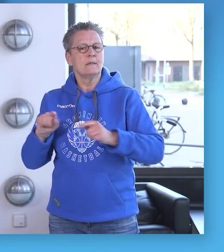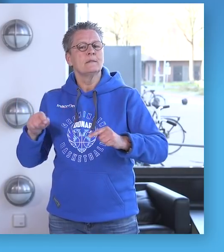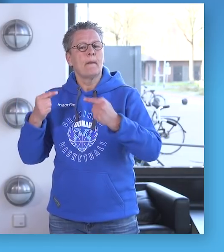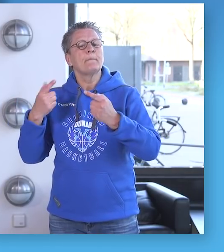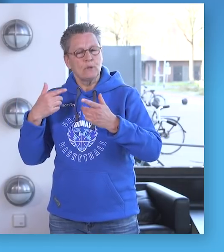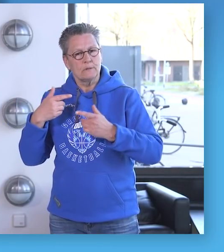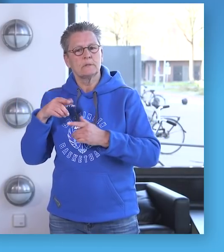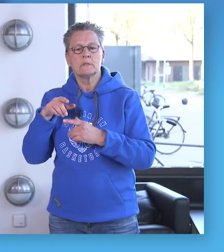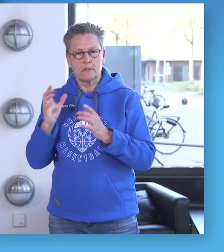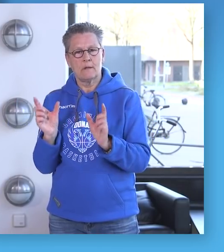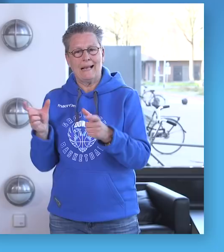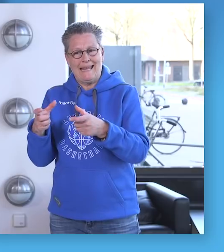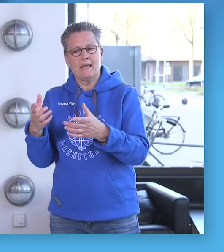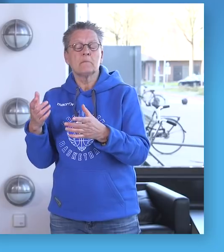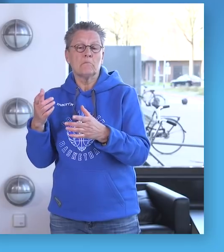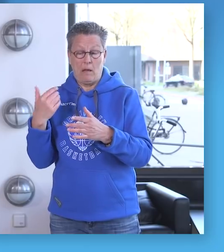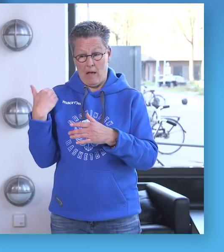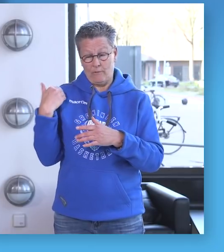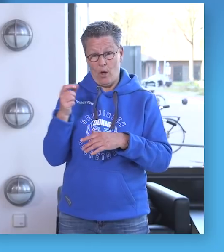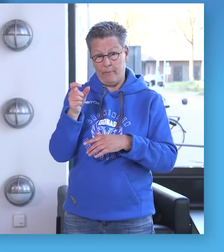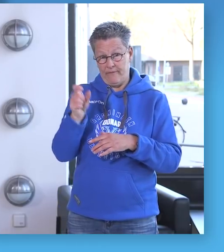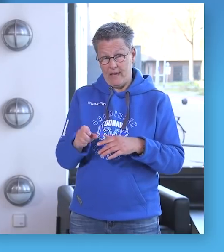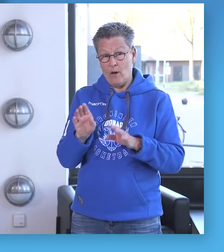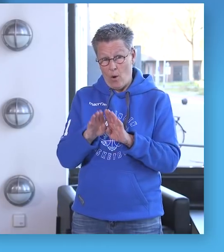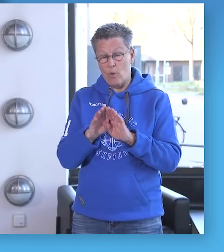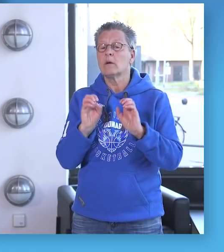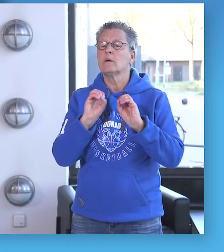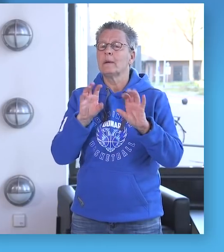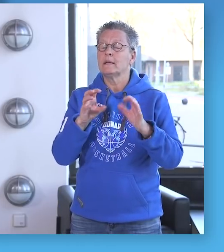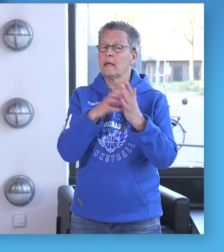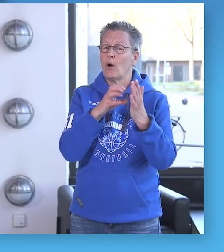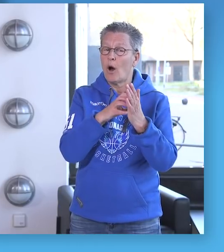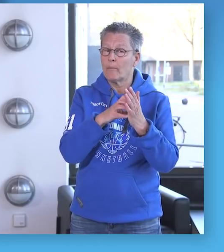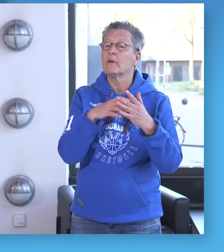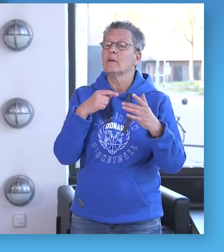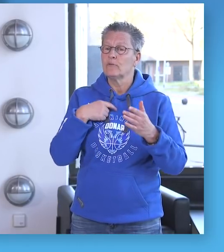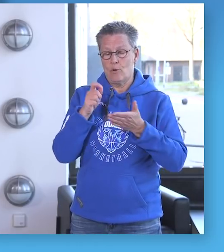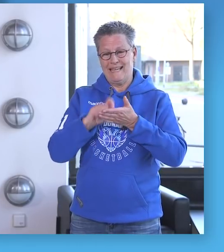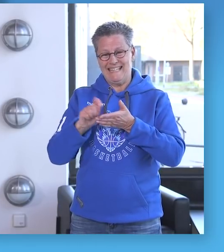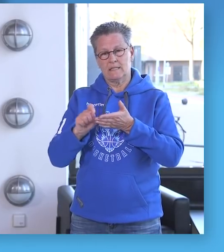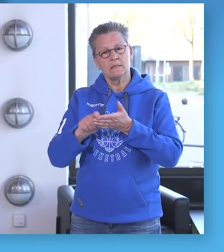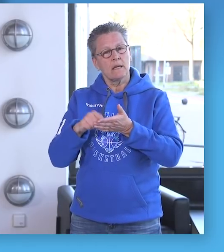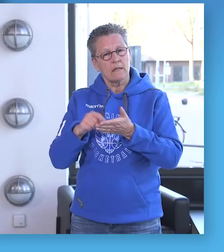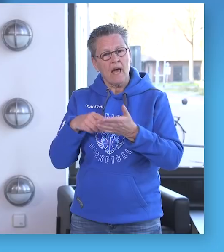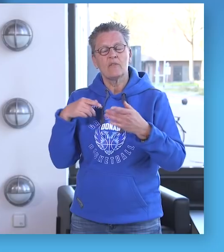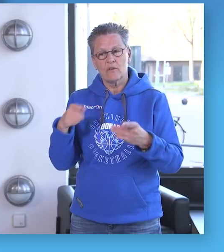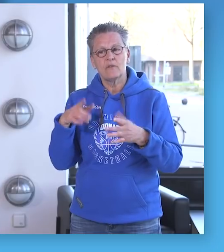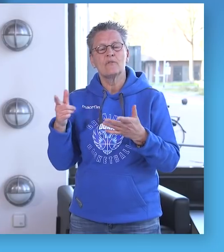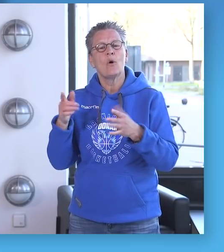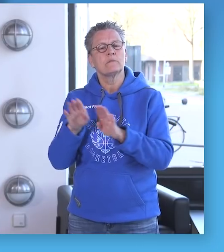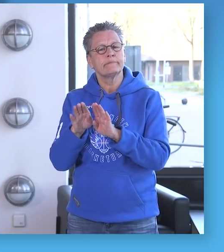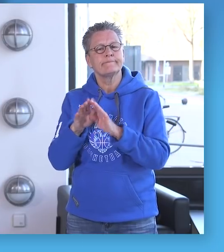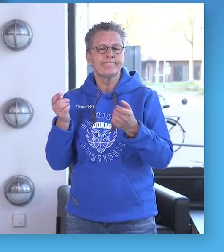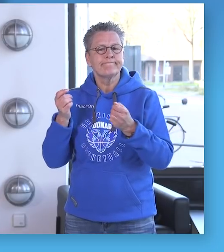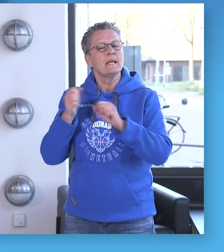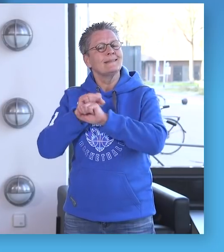Zwolle heeft daar zelf, dacht ik deze week ook in de media, aangegeven dat inschrijven voor de Champions League waarschijnlijk voor hun te ambitieus is. Omdat